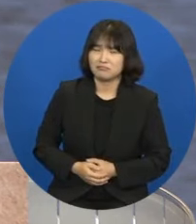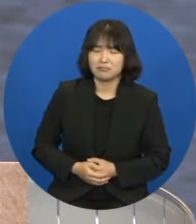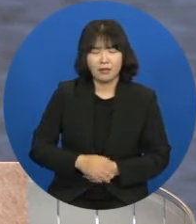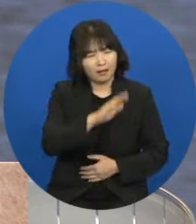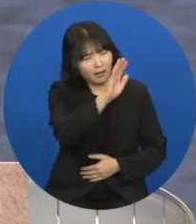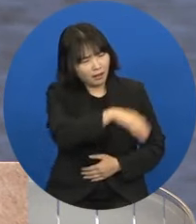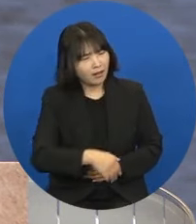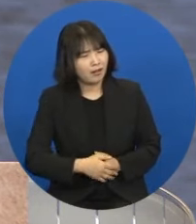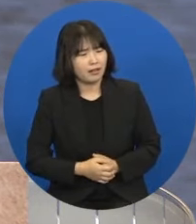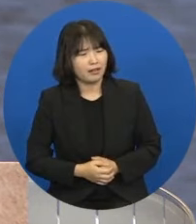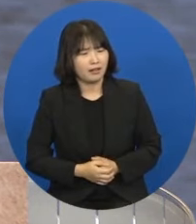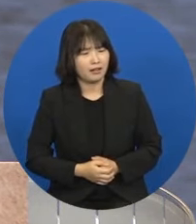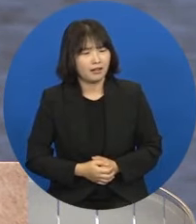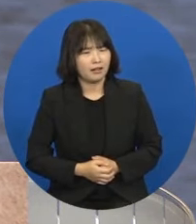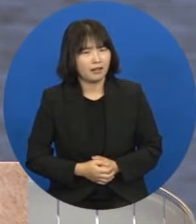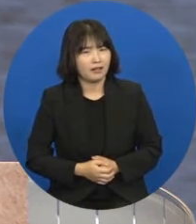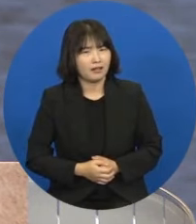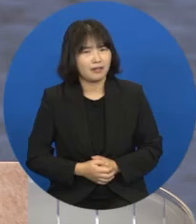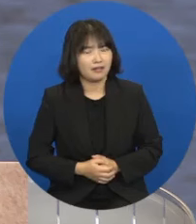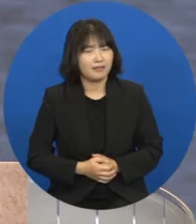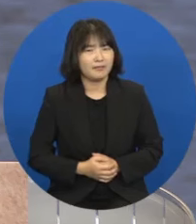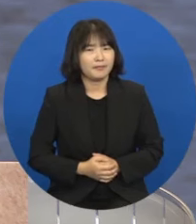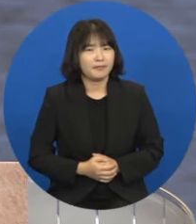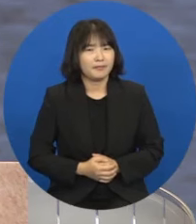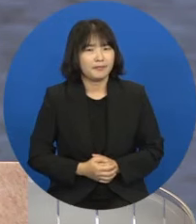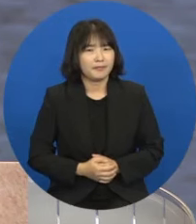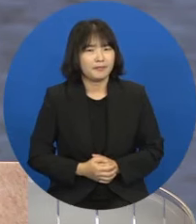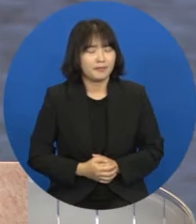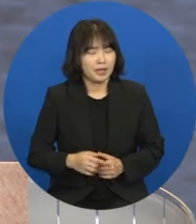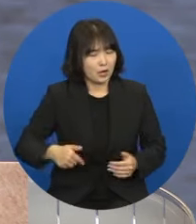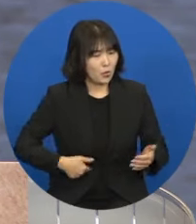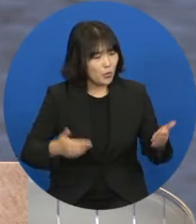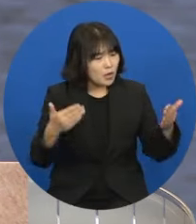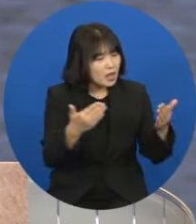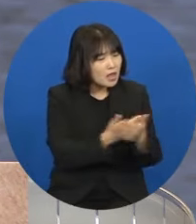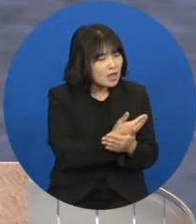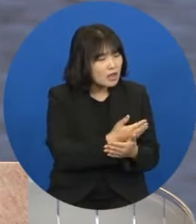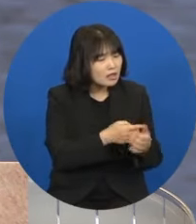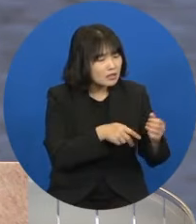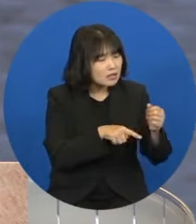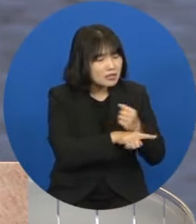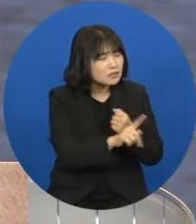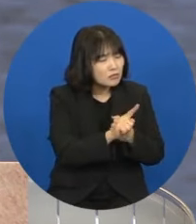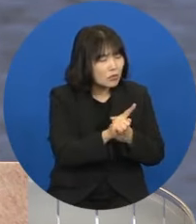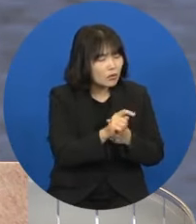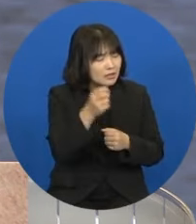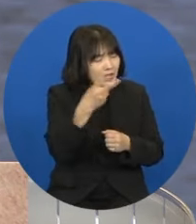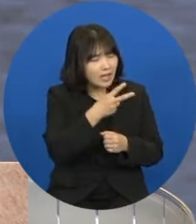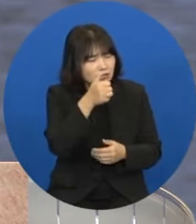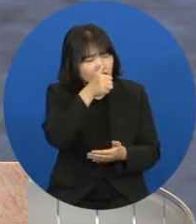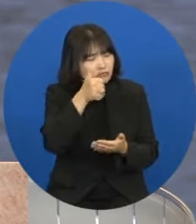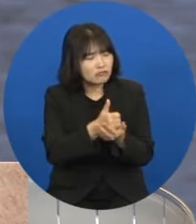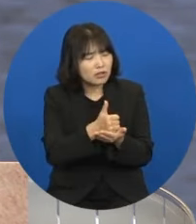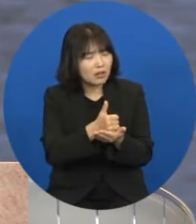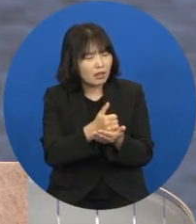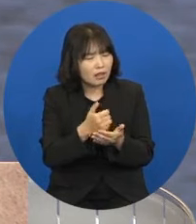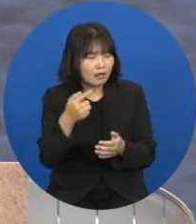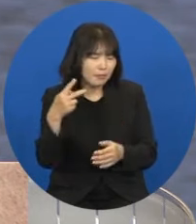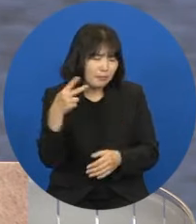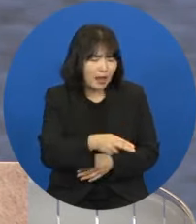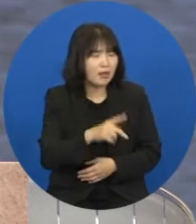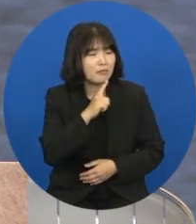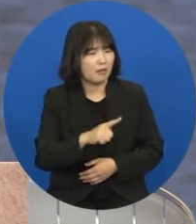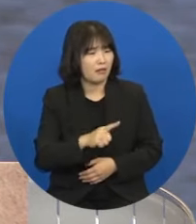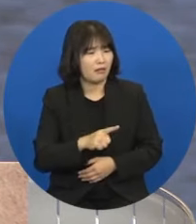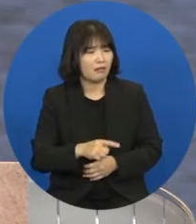언니, 김주결 언니, 이제 동생이 회개는 다시는 안 하겠다는 거 아니야? 나는 교회를 안 다니지만